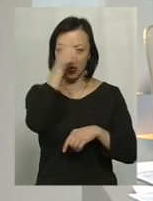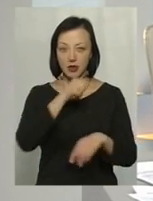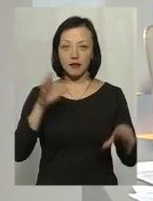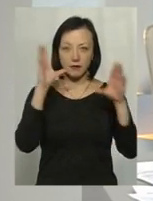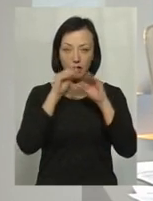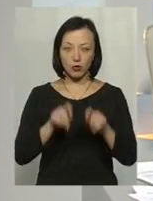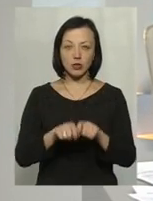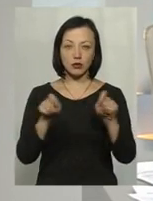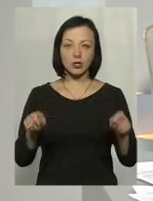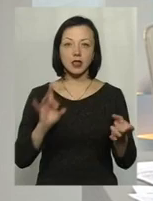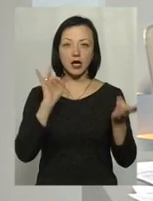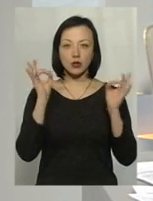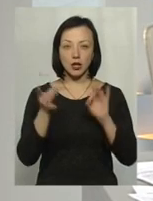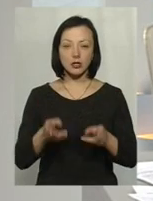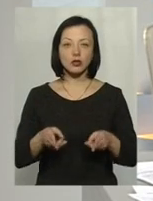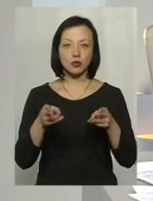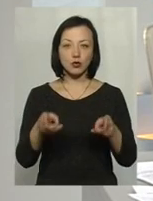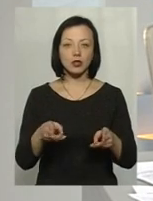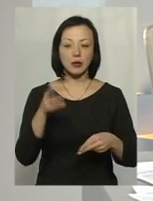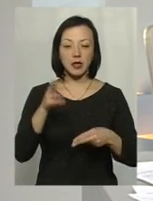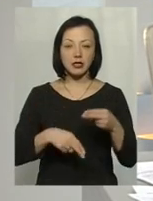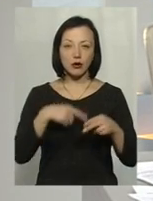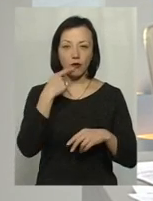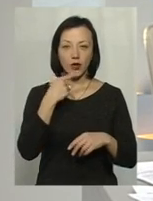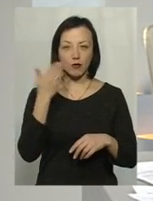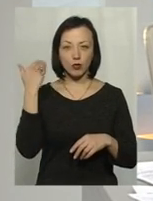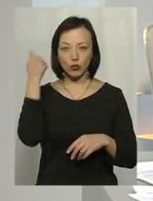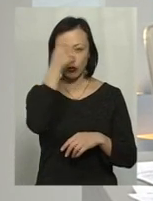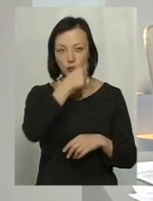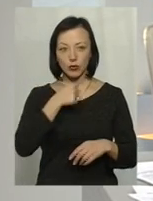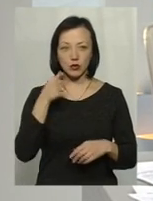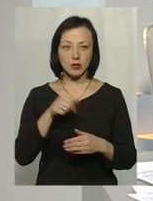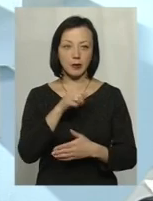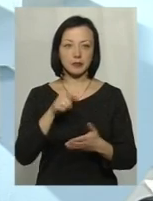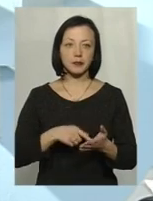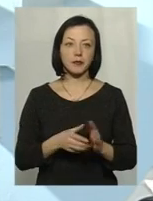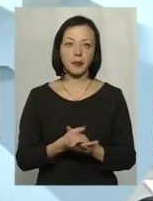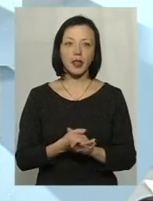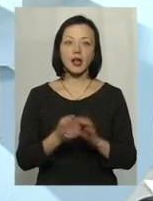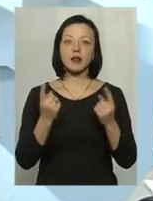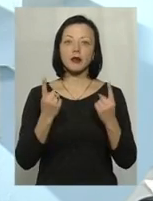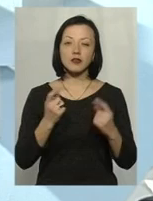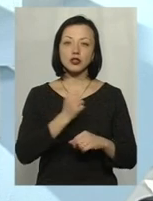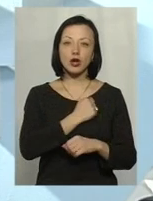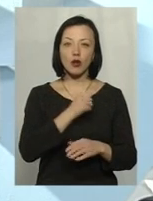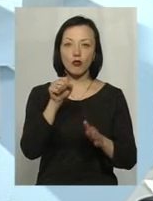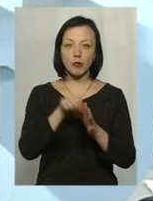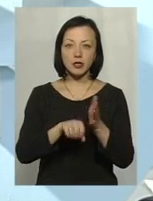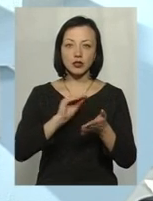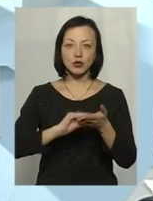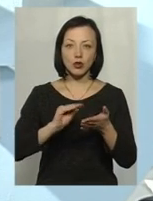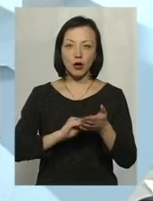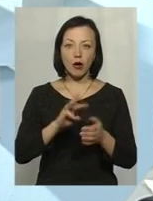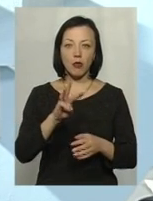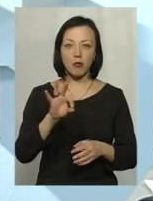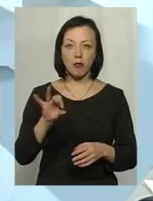оті резонансні злочини, про які йшлося наприкінці сюжету? Ну, на превеликий жаль, вбивство журналістки